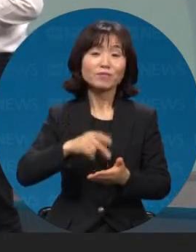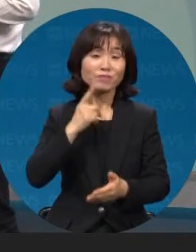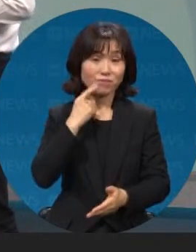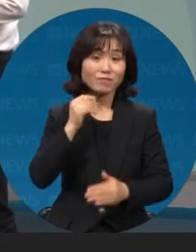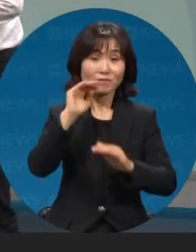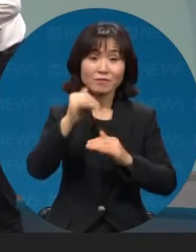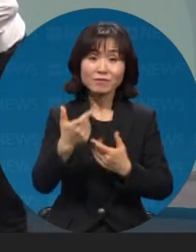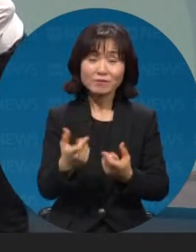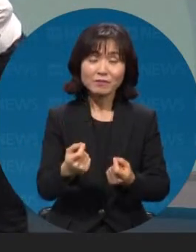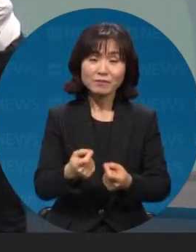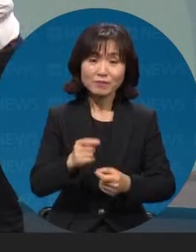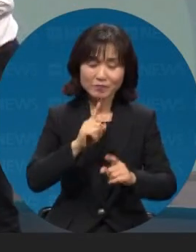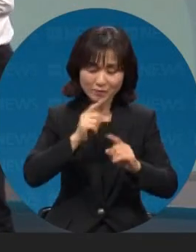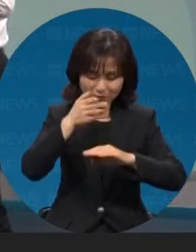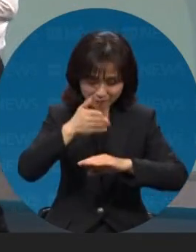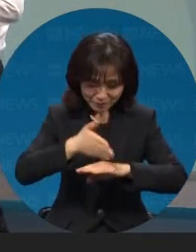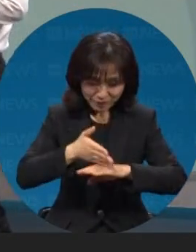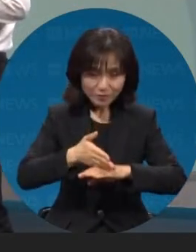동정을 잘 들었습니다